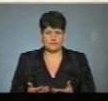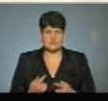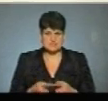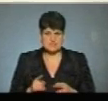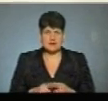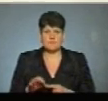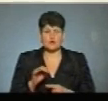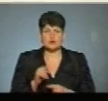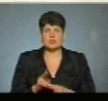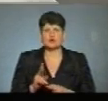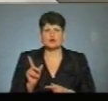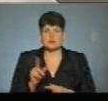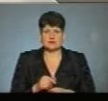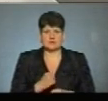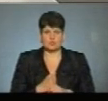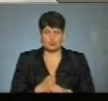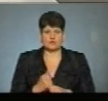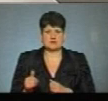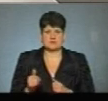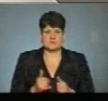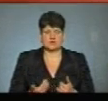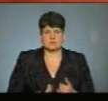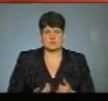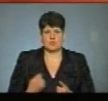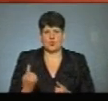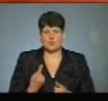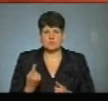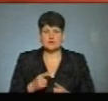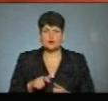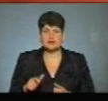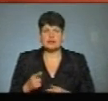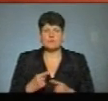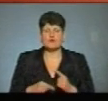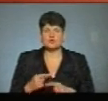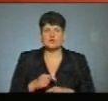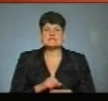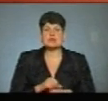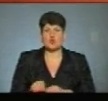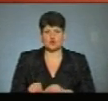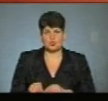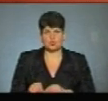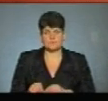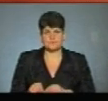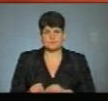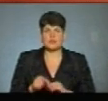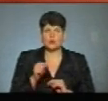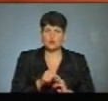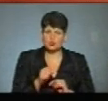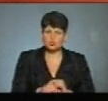дому. Бажано, щоб люди залишалися. Ну, без сумніву, це про тих, хто справді їде на роботу, тому що забезпечує життєдіяльність області. І щодо людей, які повернулися із-за